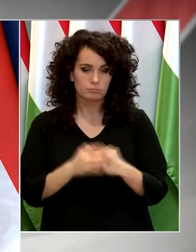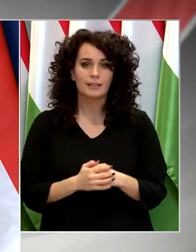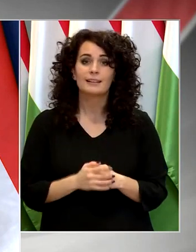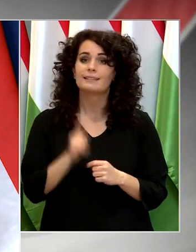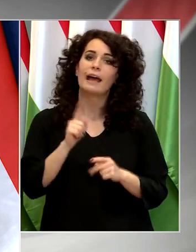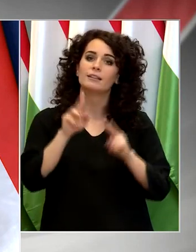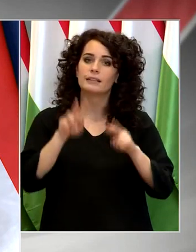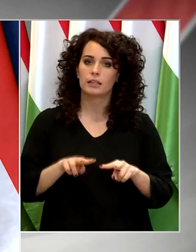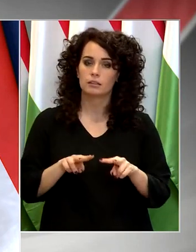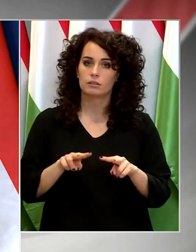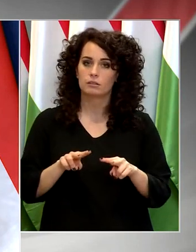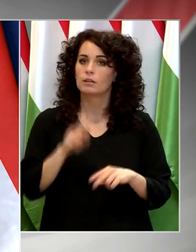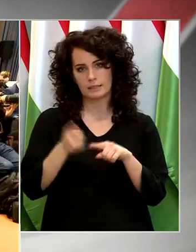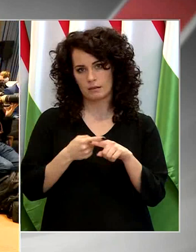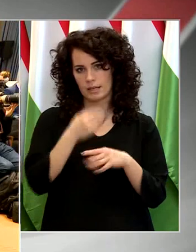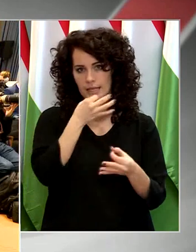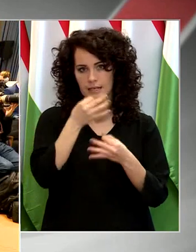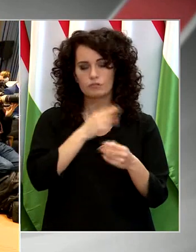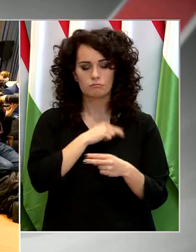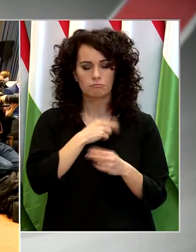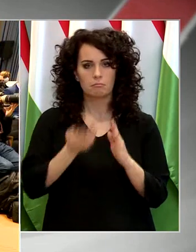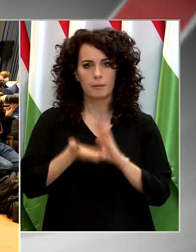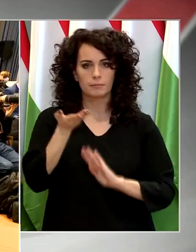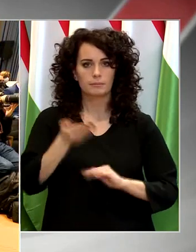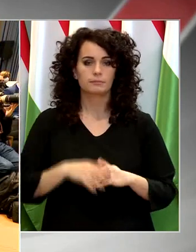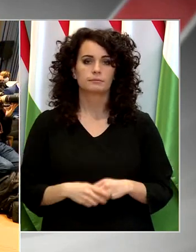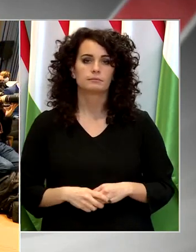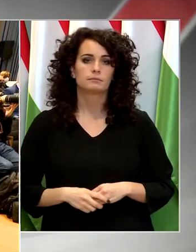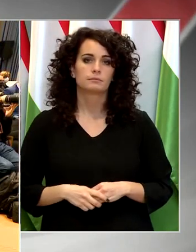meg a klímavédelem, és a gázból nyert energia is